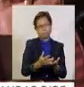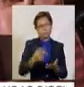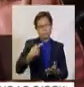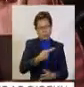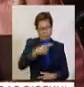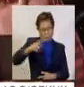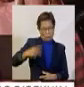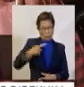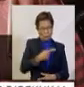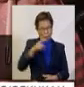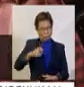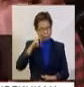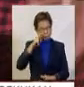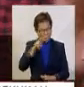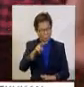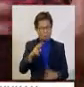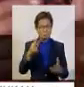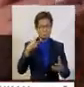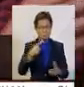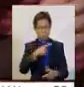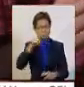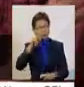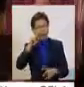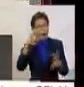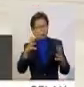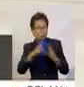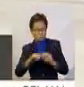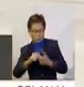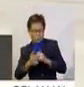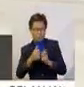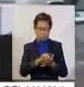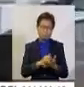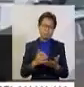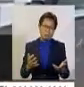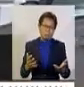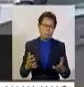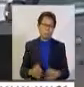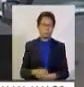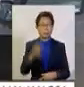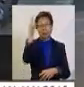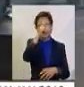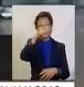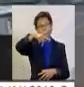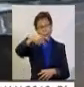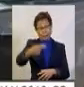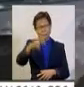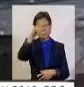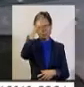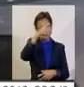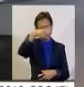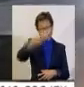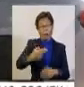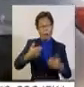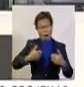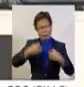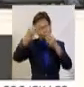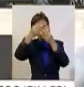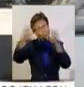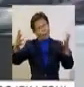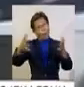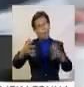perlu kita lihat dan bagaimana boleh diatasi. Kerajaan Pakatan Harapan turut